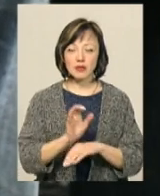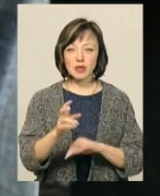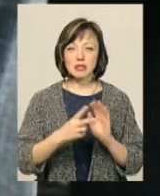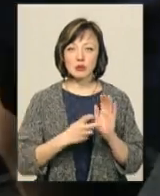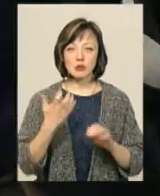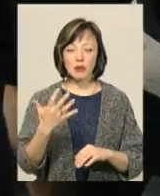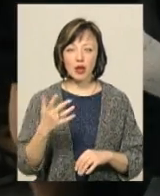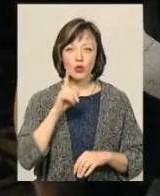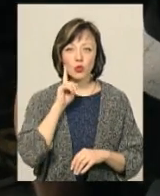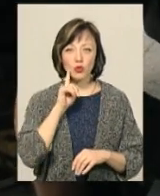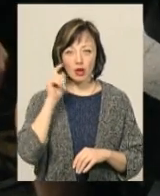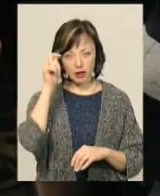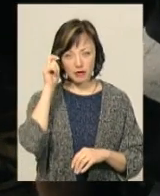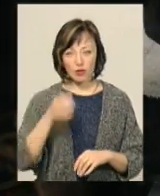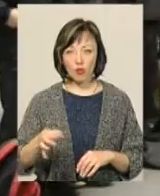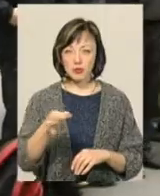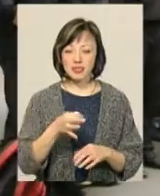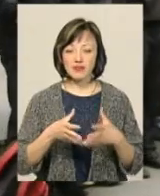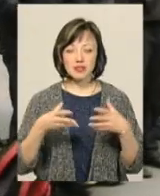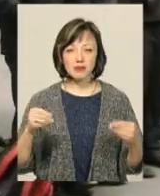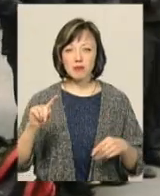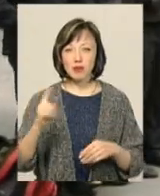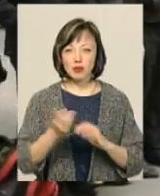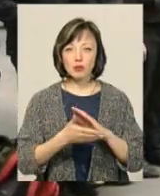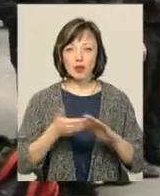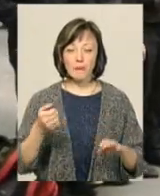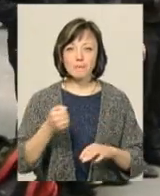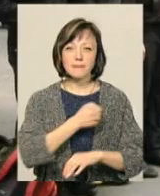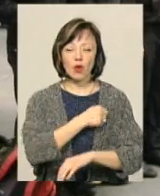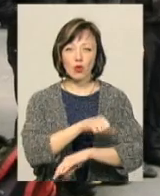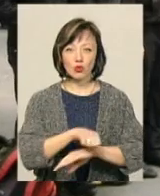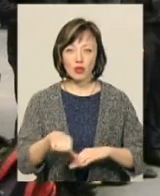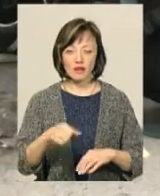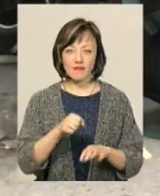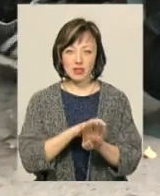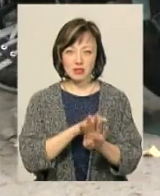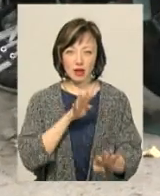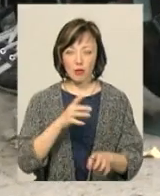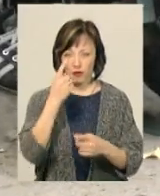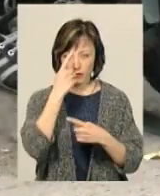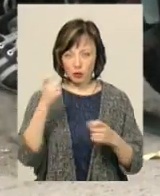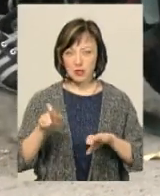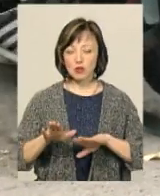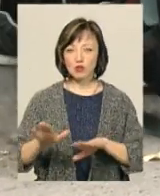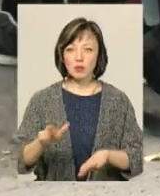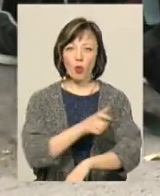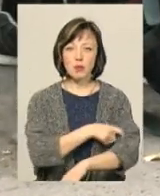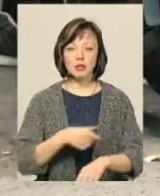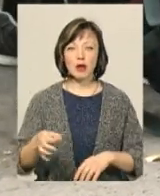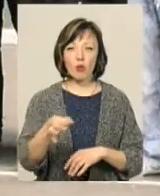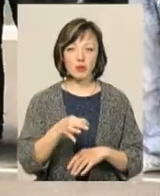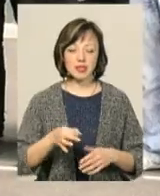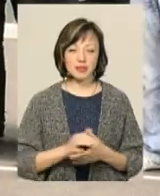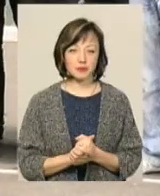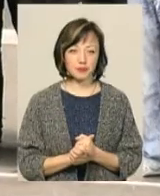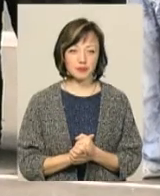705 юнаків краю. Цієї весни вперше покличуть і у прикордонні війська. Про це повідомив заступник військового комісара області Володимир